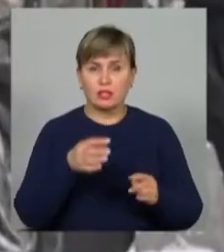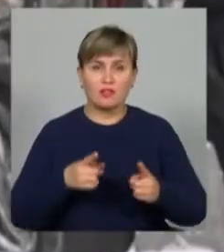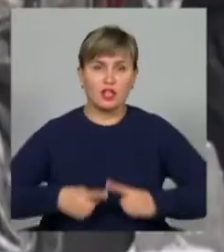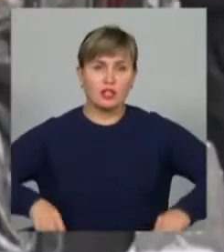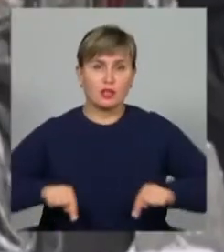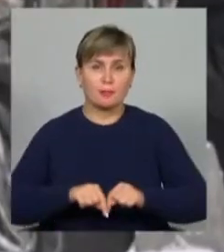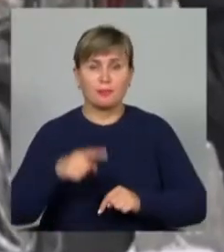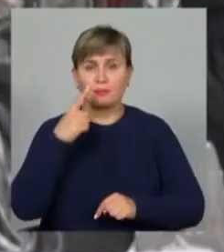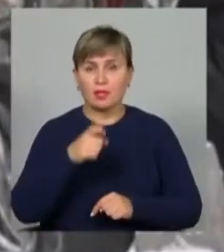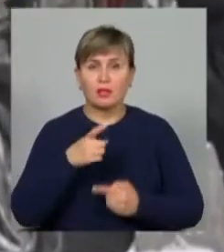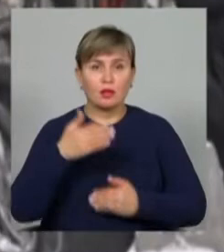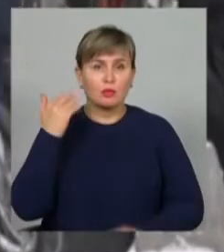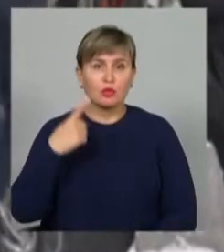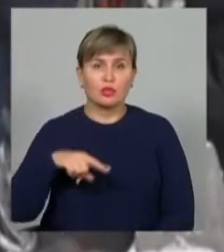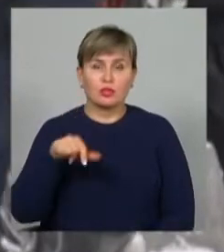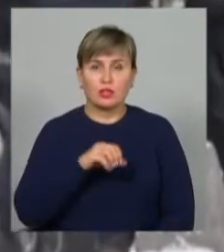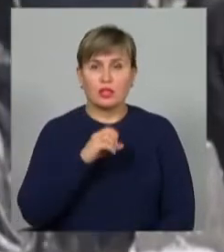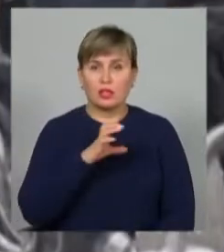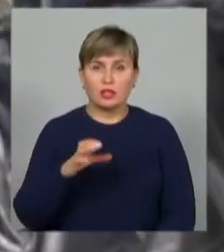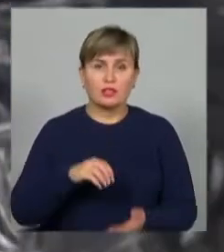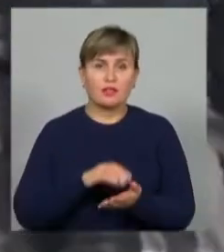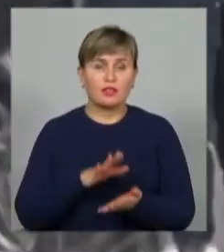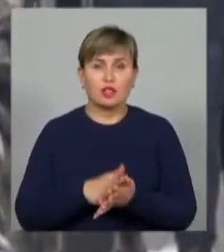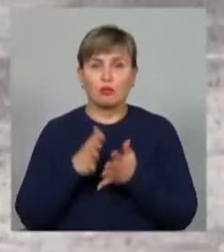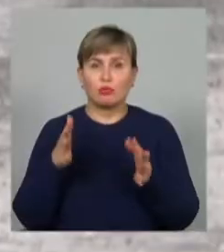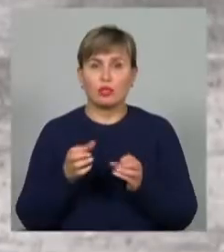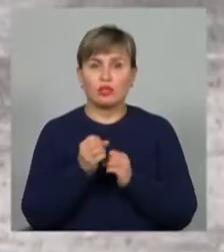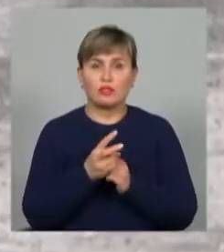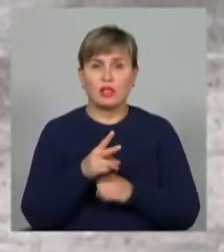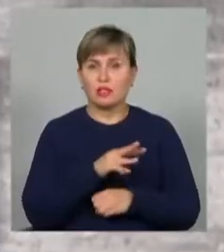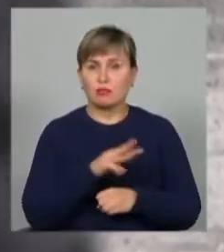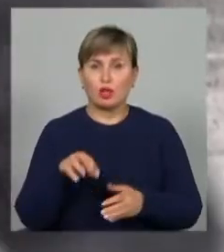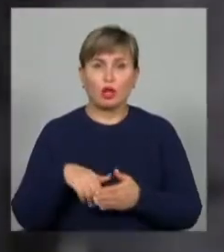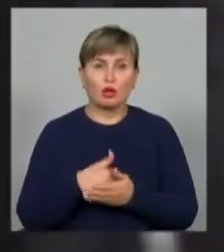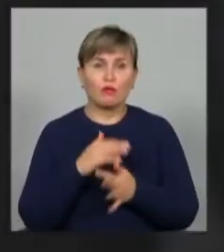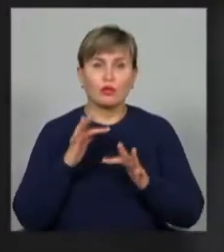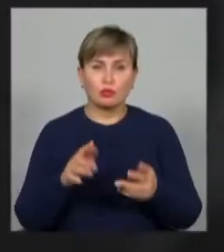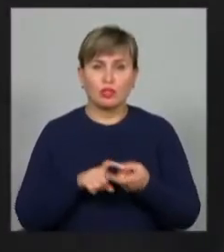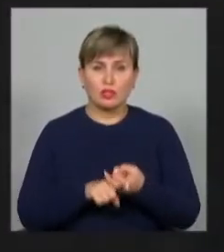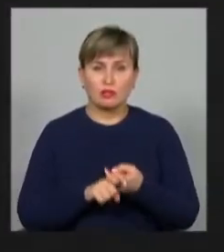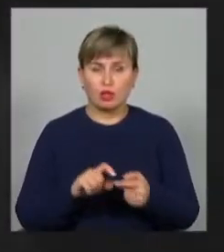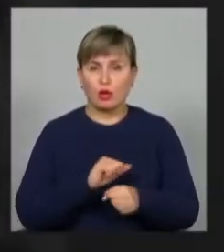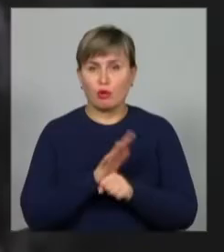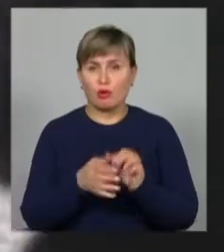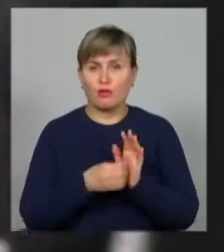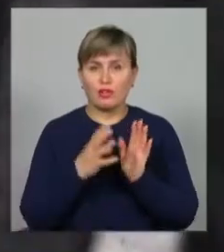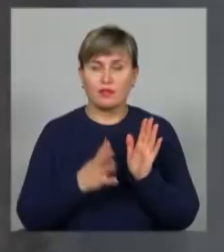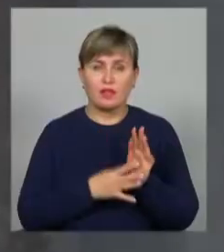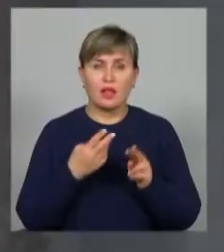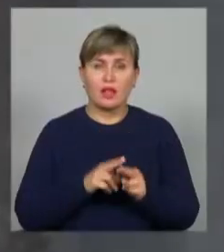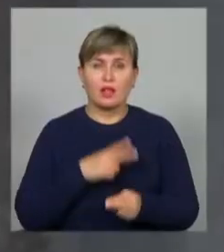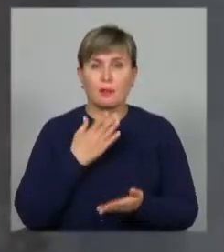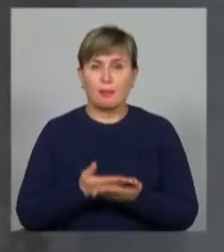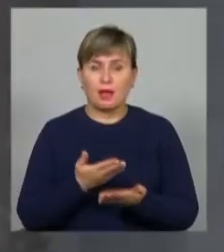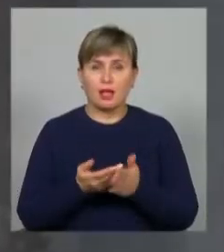организации. Напомню, на прошлой неделе в ЕС зафиксировали больше 12 миллионов новых случаев заражения COVID-19. Это показатели